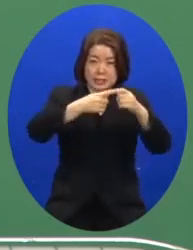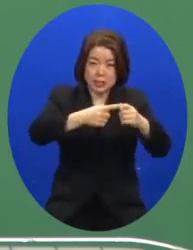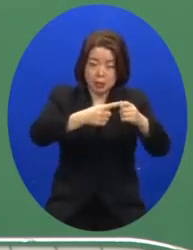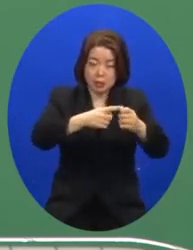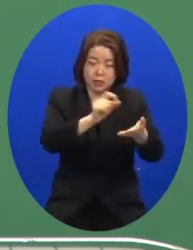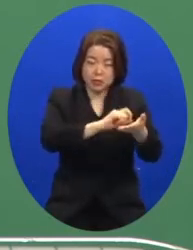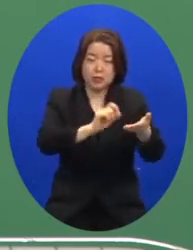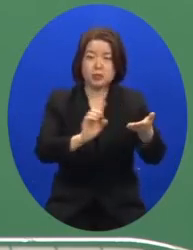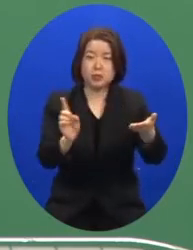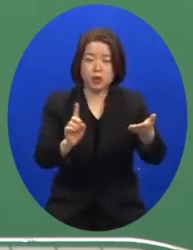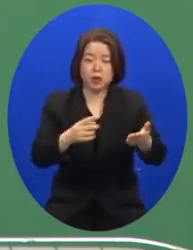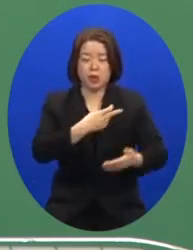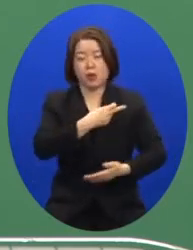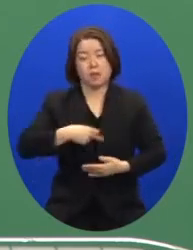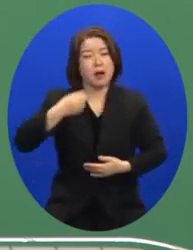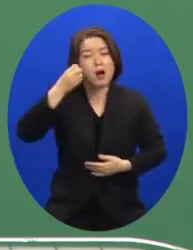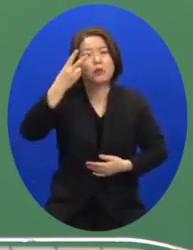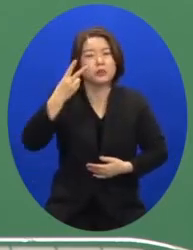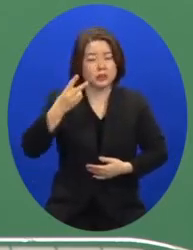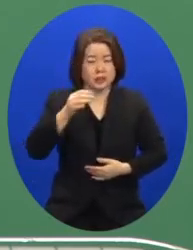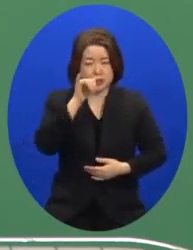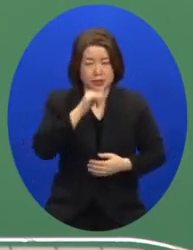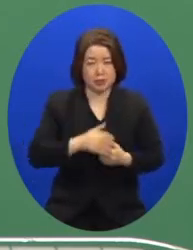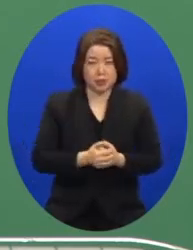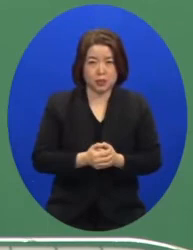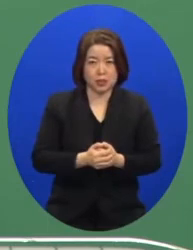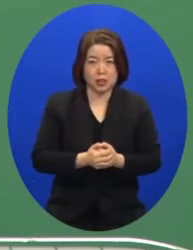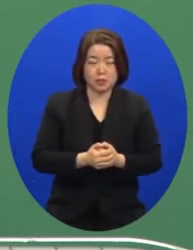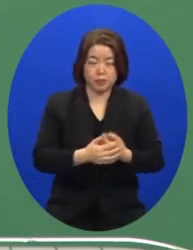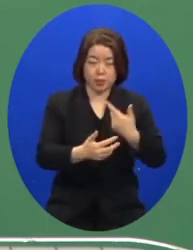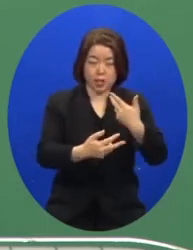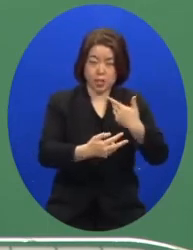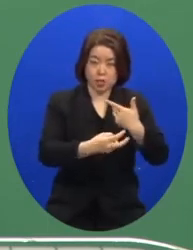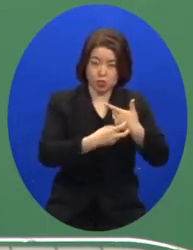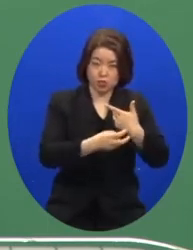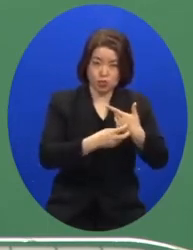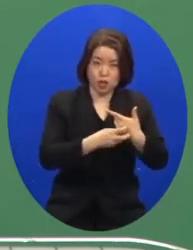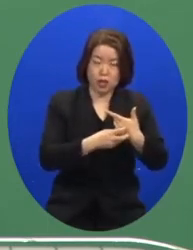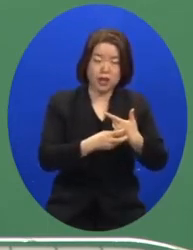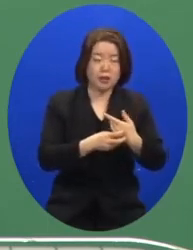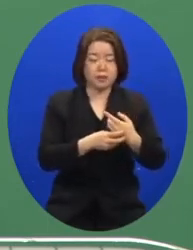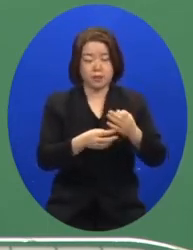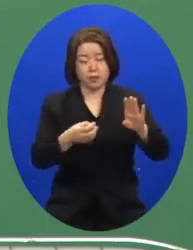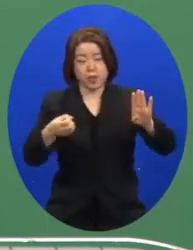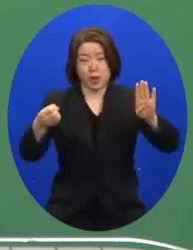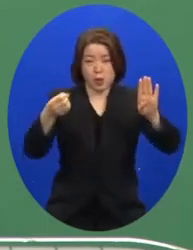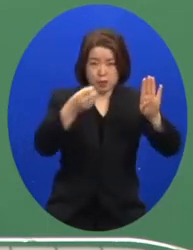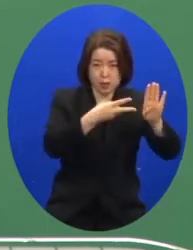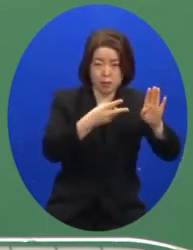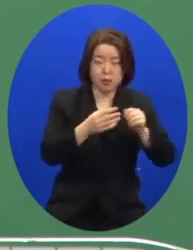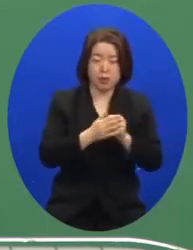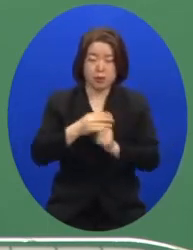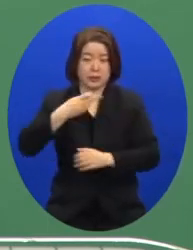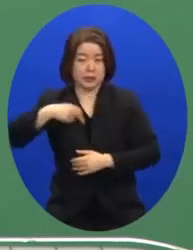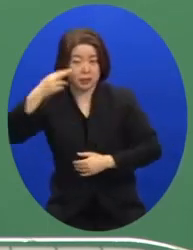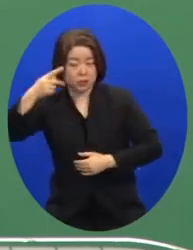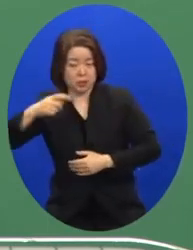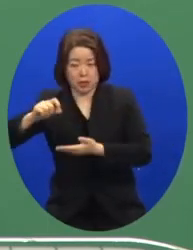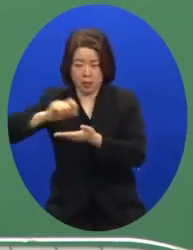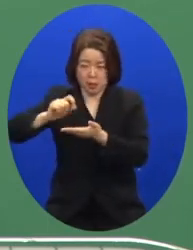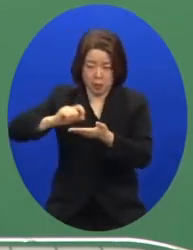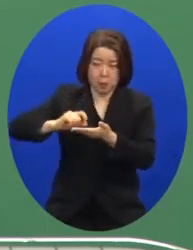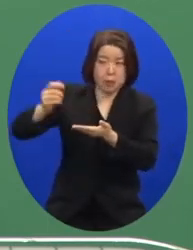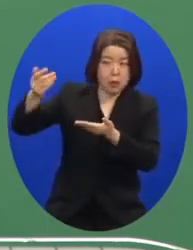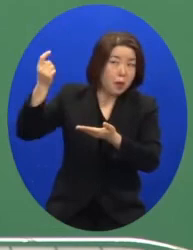드립니다 누가가 빌립보서 를 사도 바울이 불러주는 대로 받아